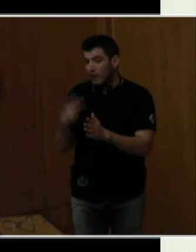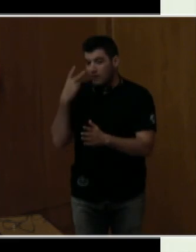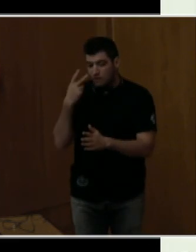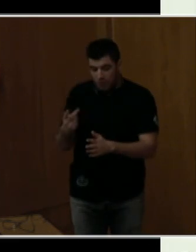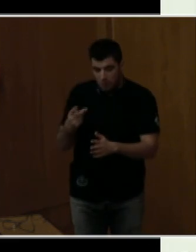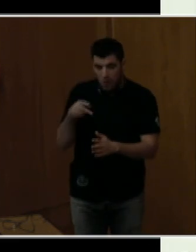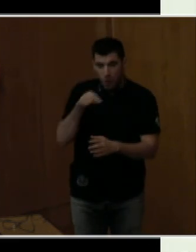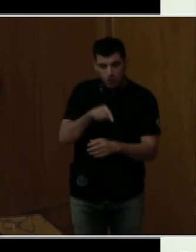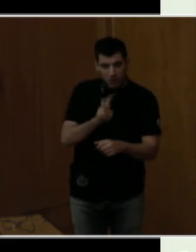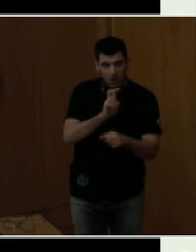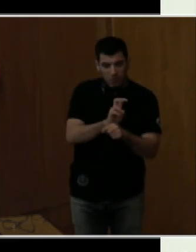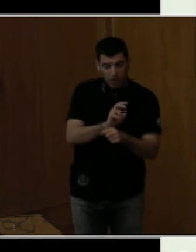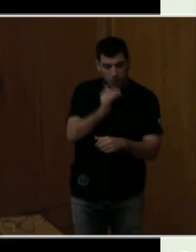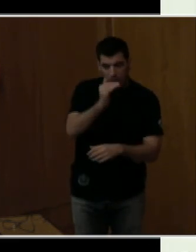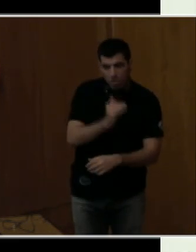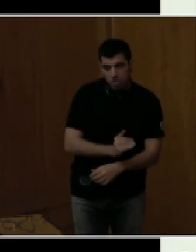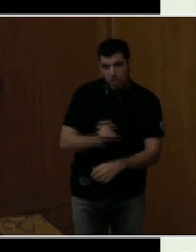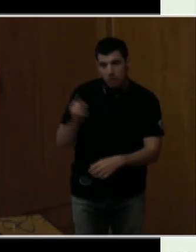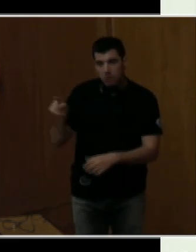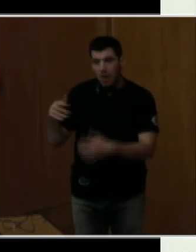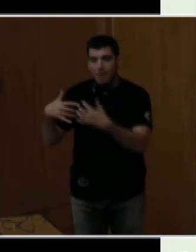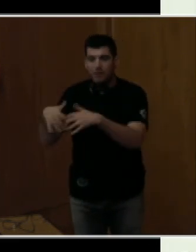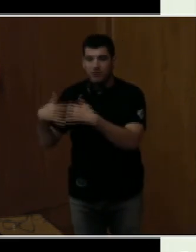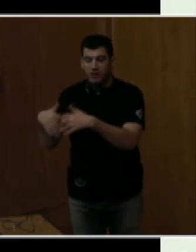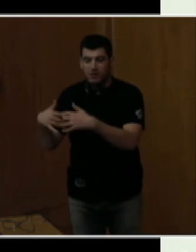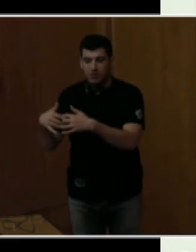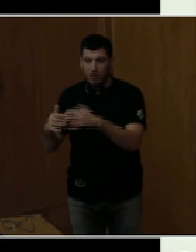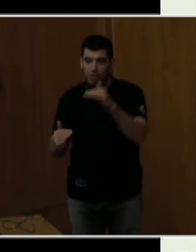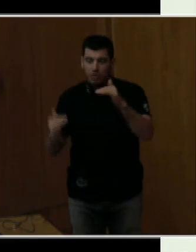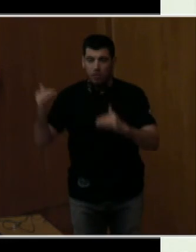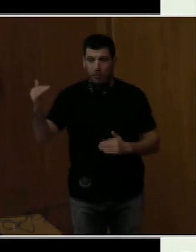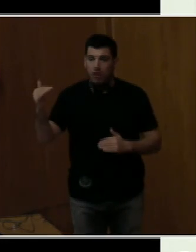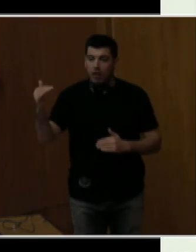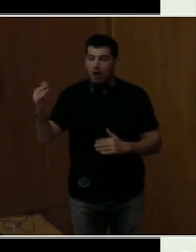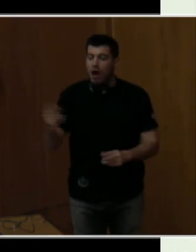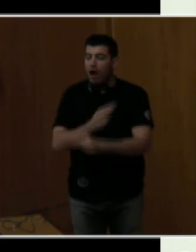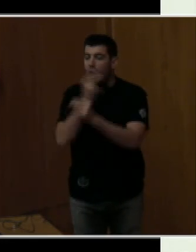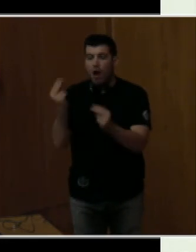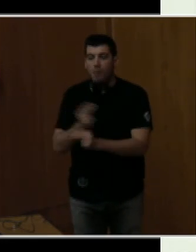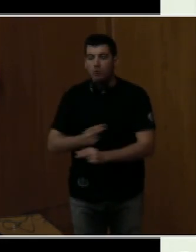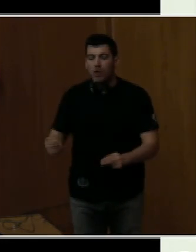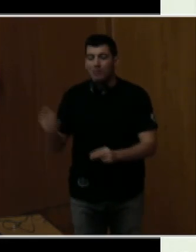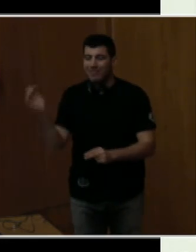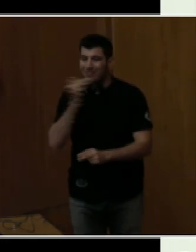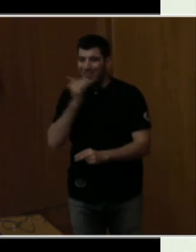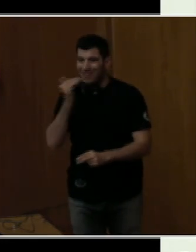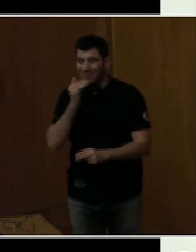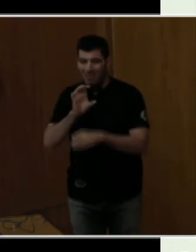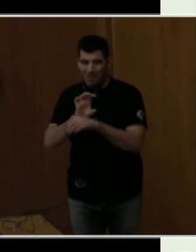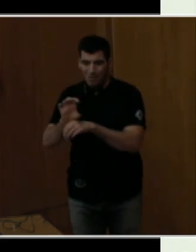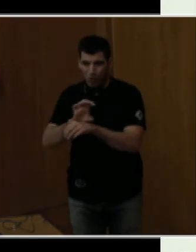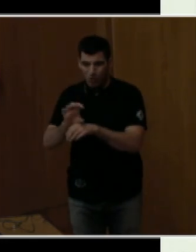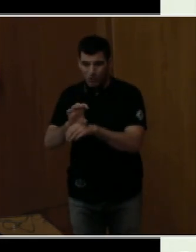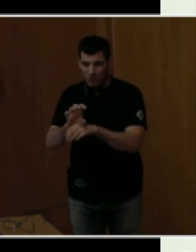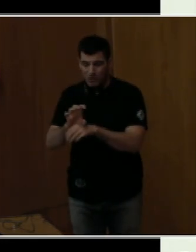αύξησης οδηγεί σε ένα συνεχώς διευρυνόμενο χάσμα. Άρα λοιπόν, συνολικά η ταχύτητα των υπολογιστών